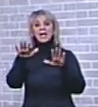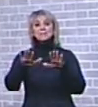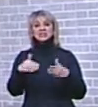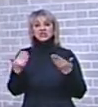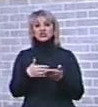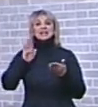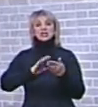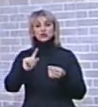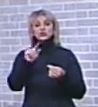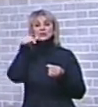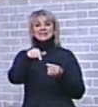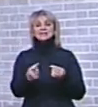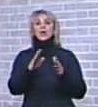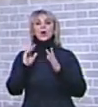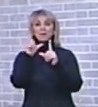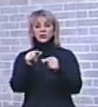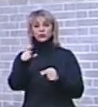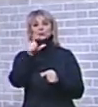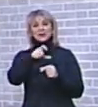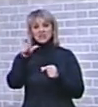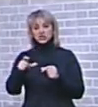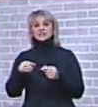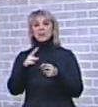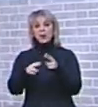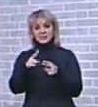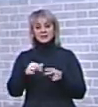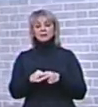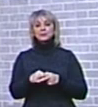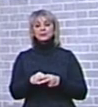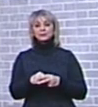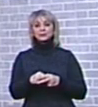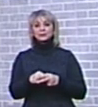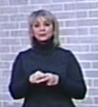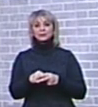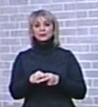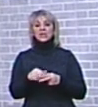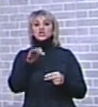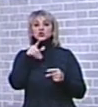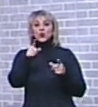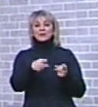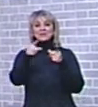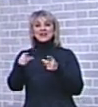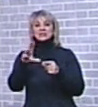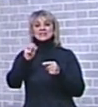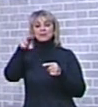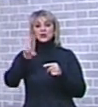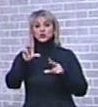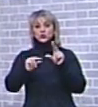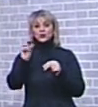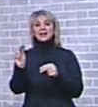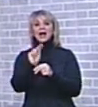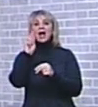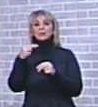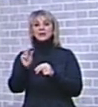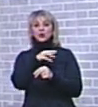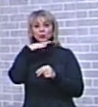жители надеются, что здесь пойдут и пассажирские поезда. Срок перехода на спецсчет капремонта для